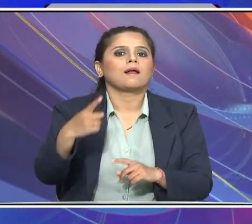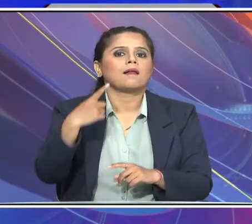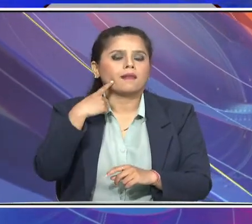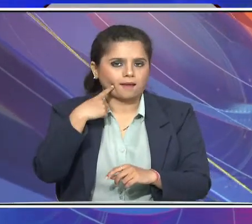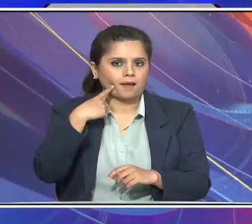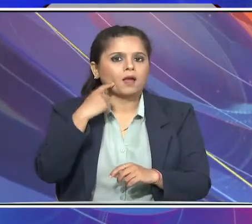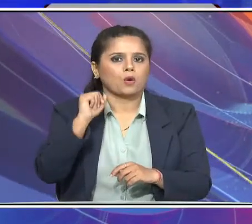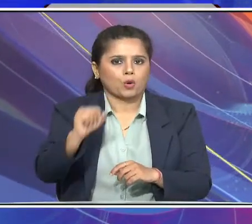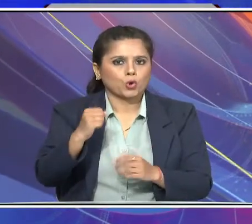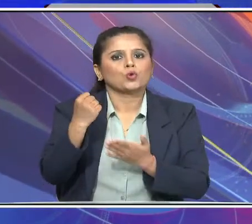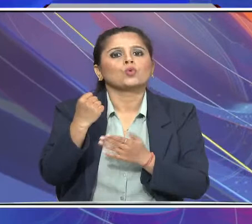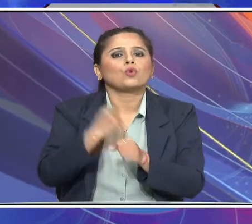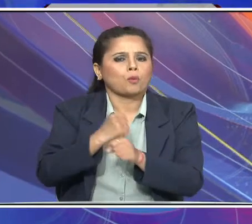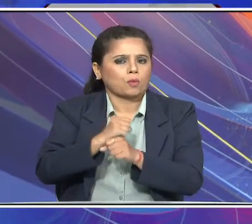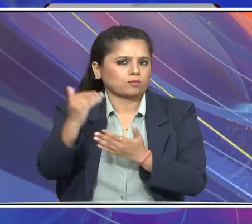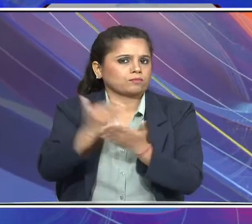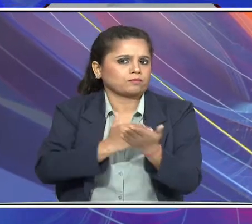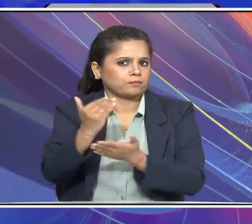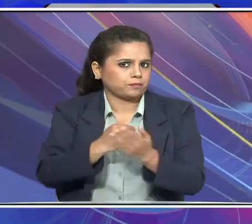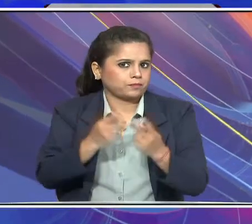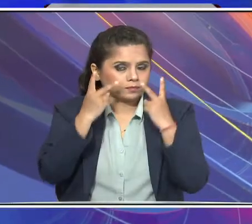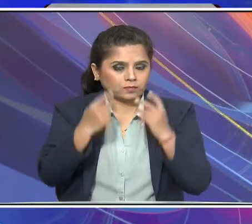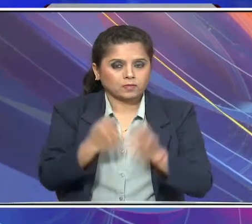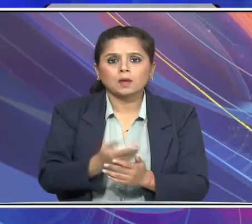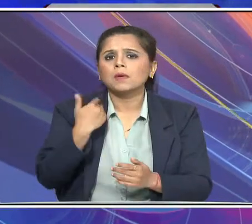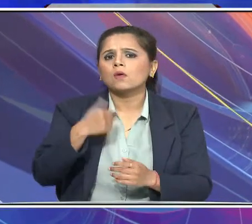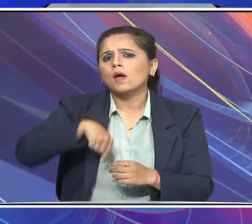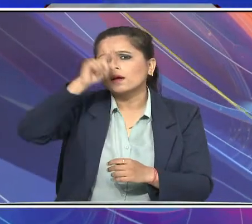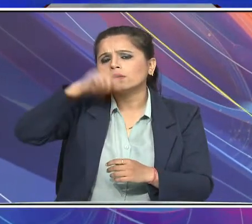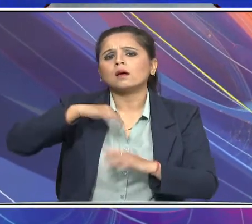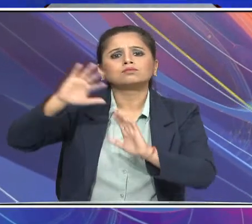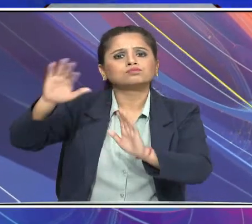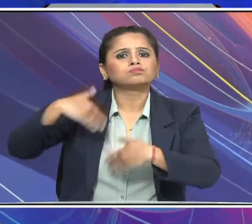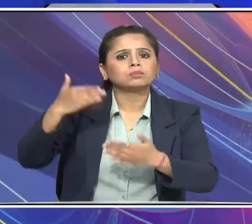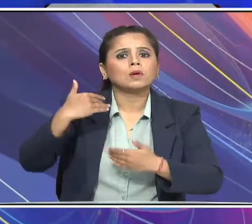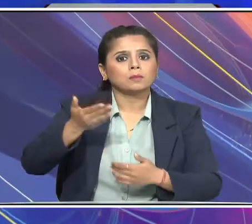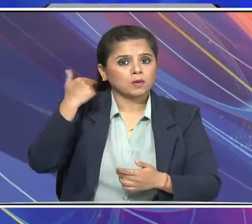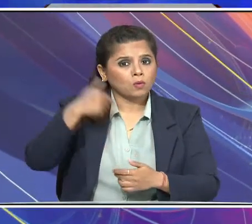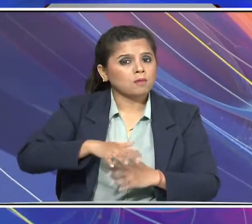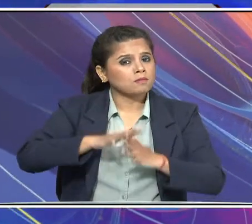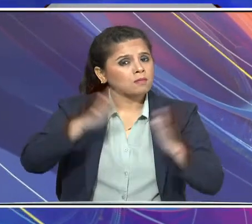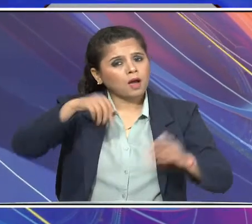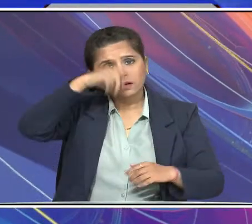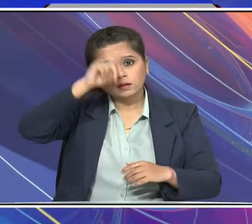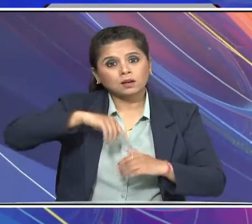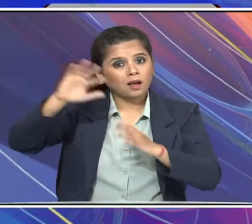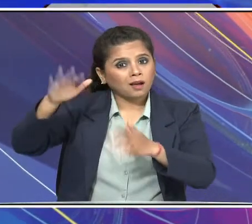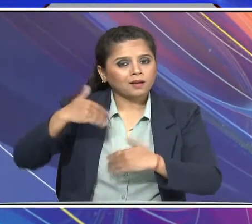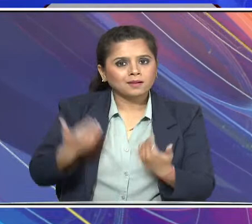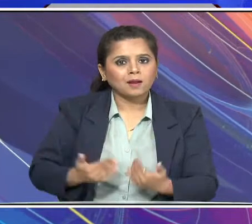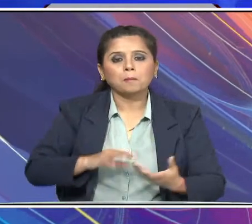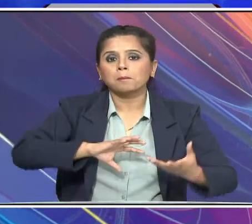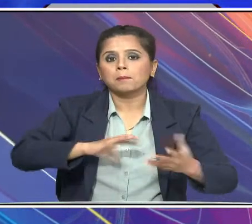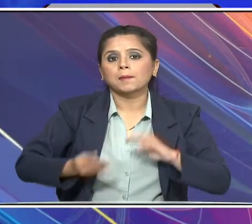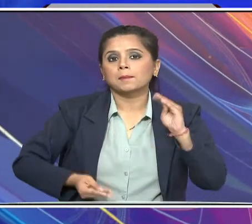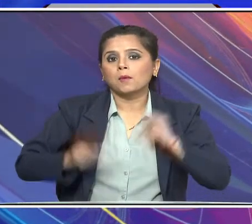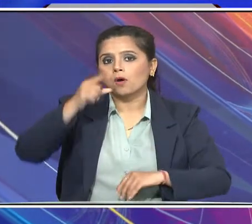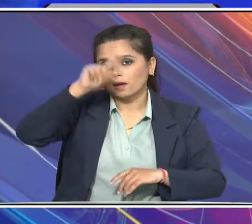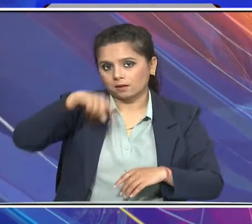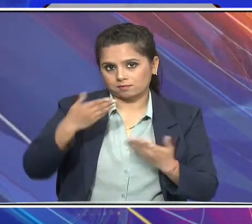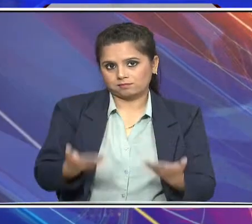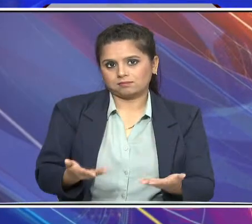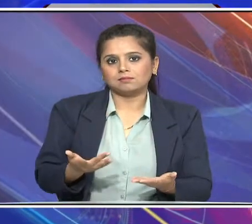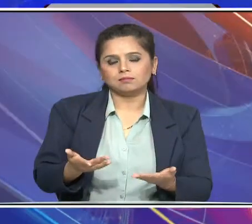दूसरा सबसे बड़ा जातक होता था भारत मोबाइल मैन्युफैक्चरिंग आज दूसरा सबसे बड़ा मैन्युफैक्चरर बनकर तैयार हुआ